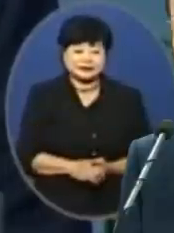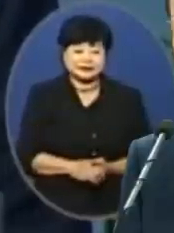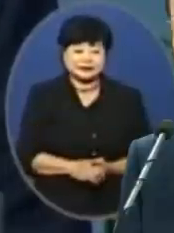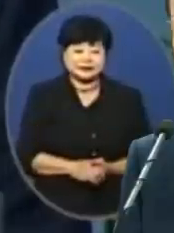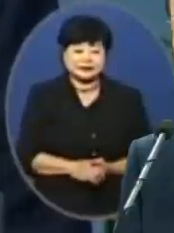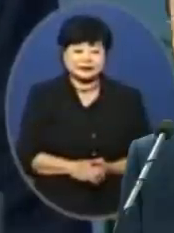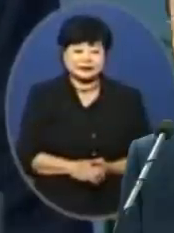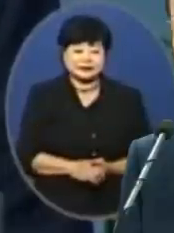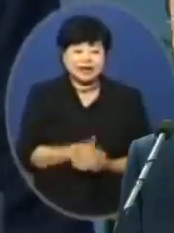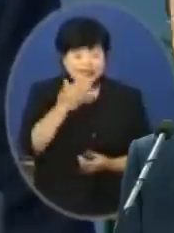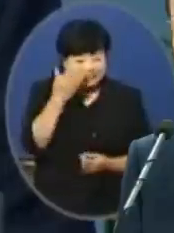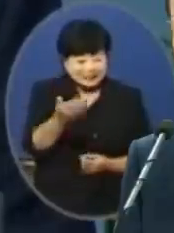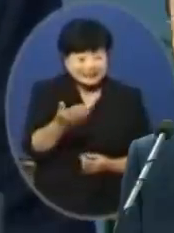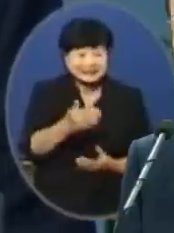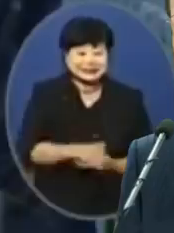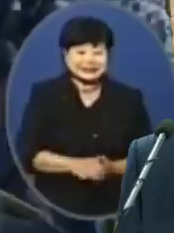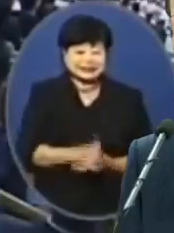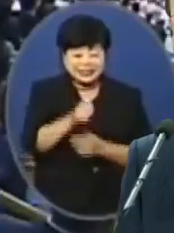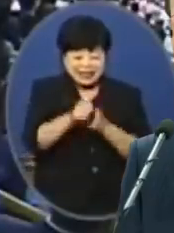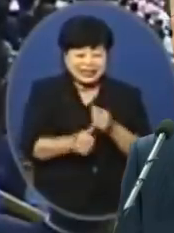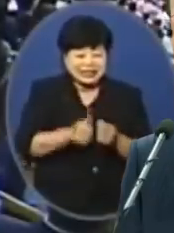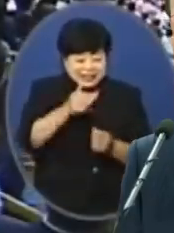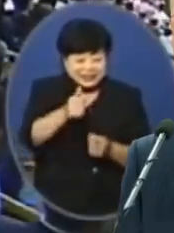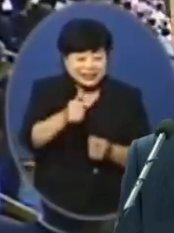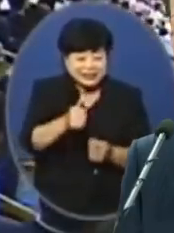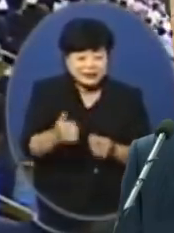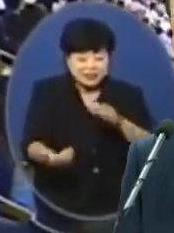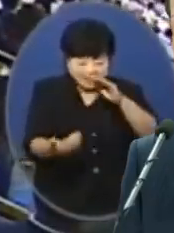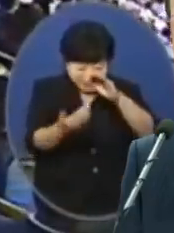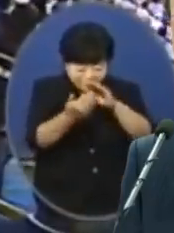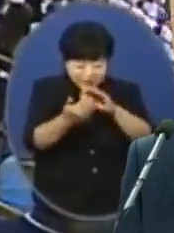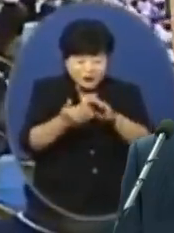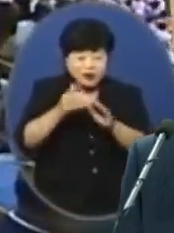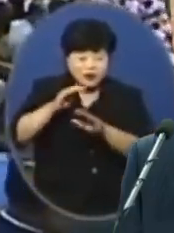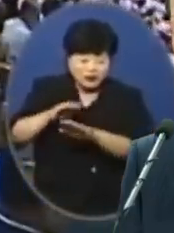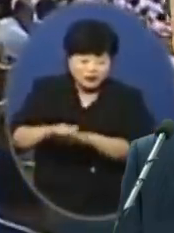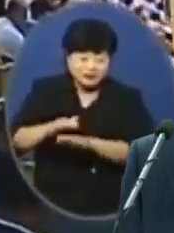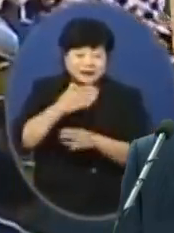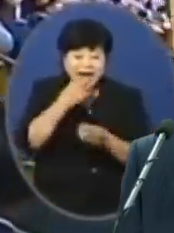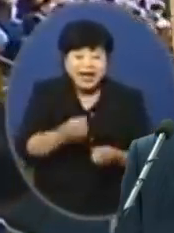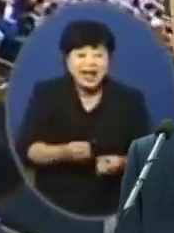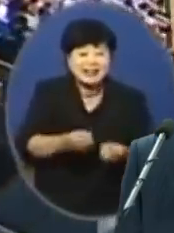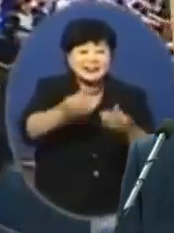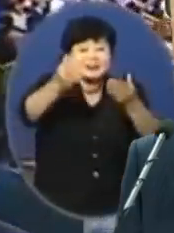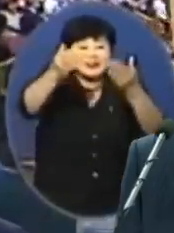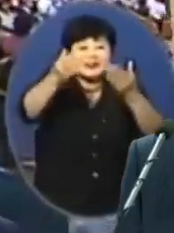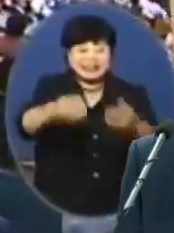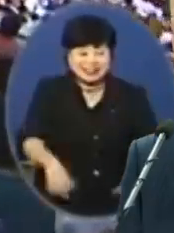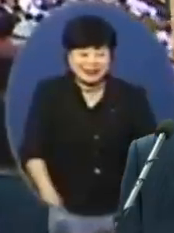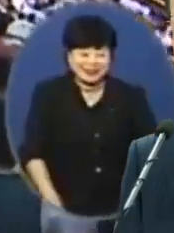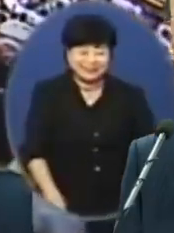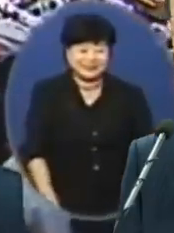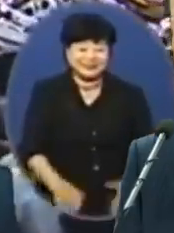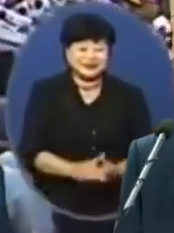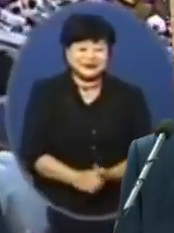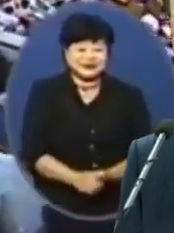옆에 계신 분들에게 당신은 하나님이 이루어 놓았었습니다 하면 축복해 주십시오.